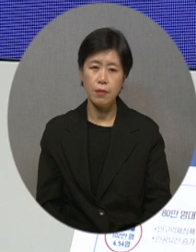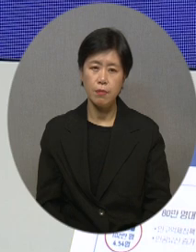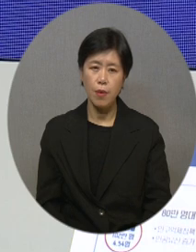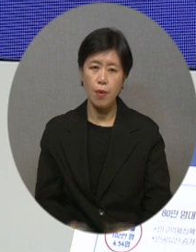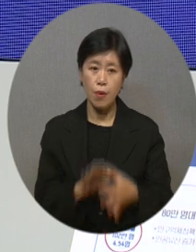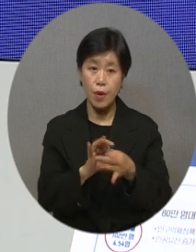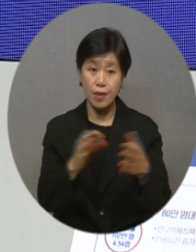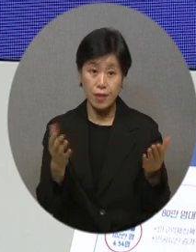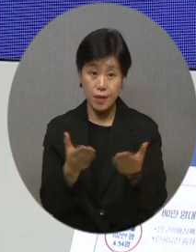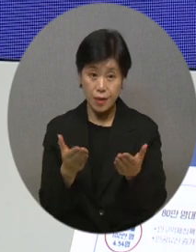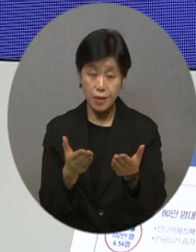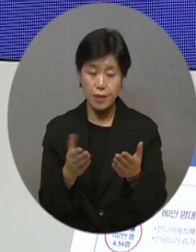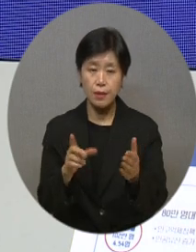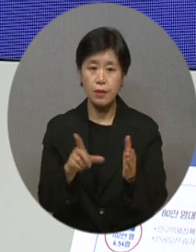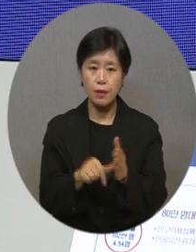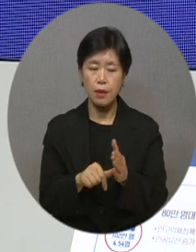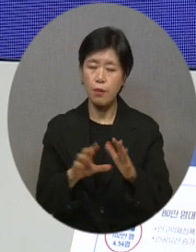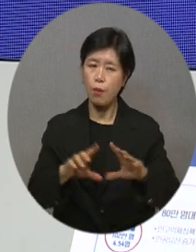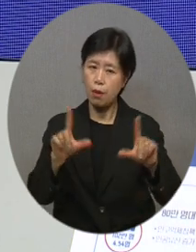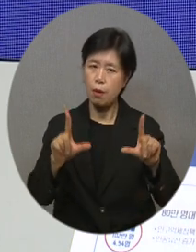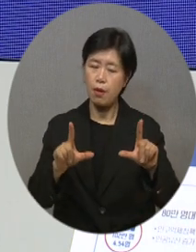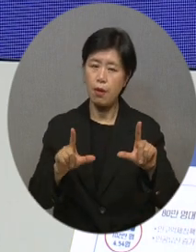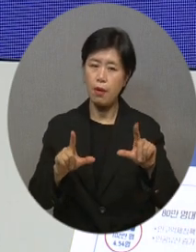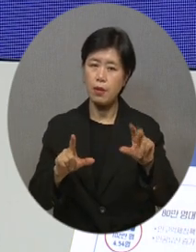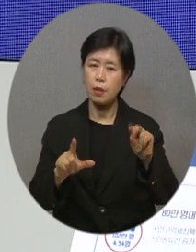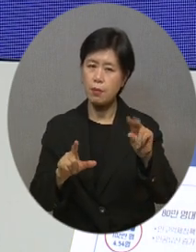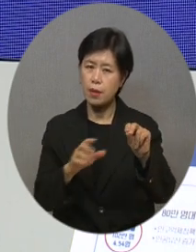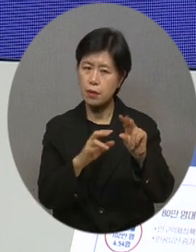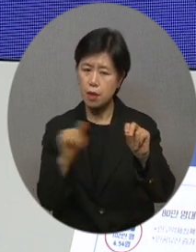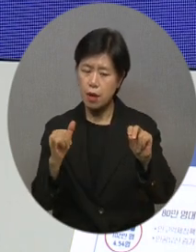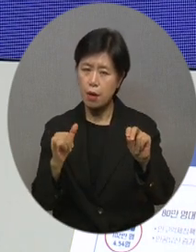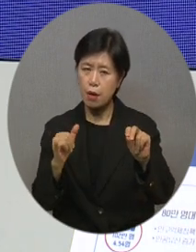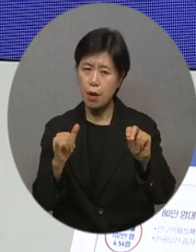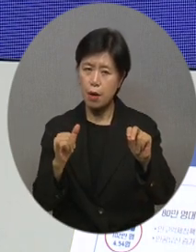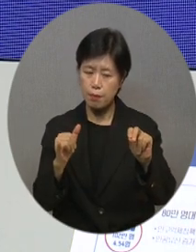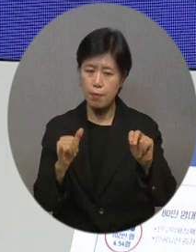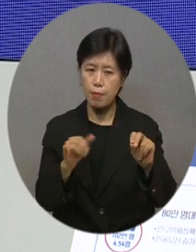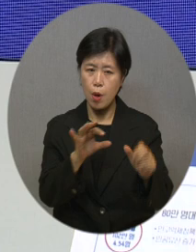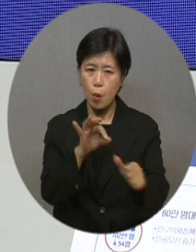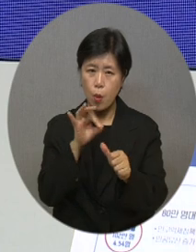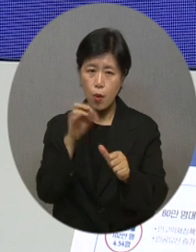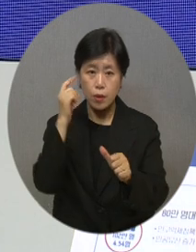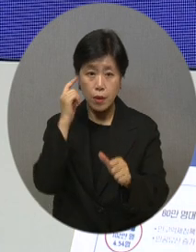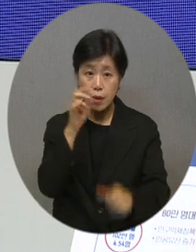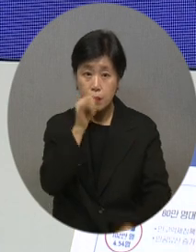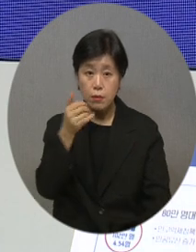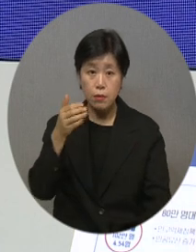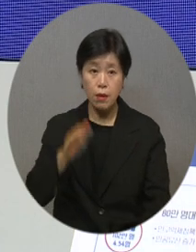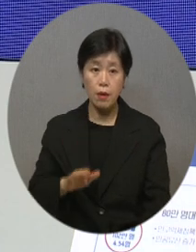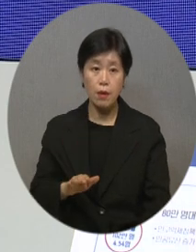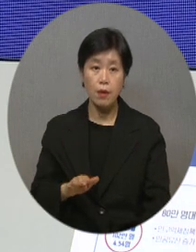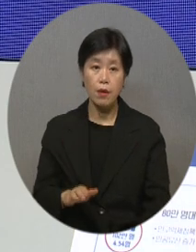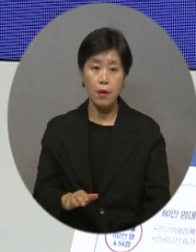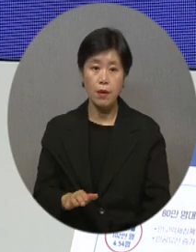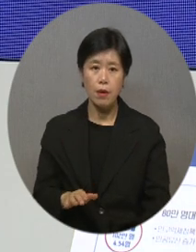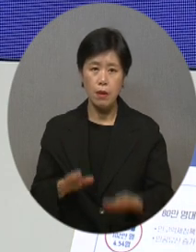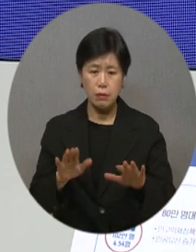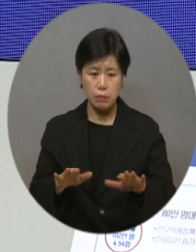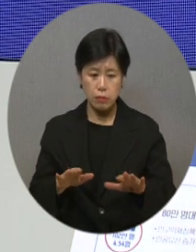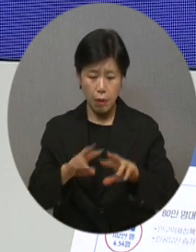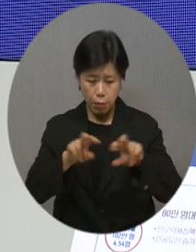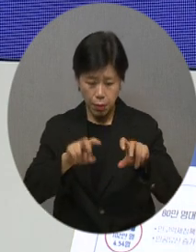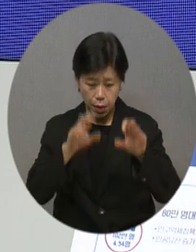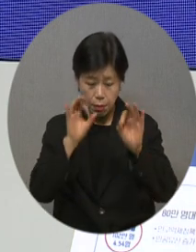2만 명을 목표로 저희가 사업을 하고 있습니다. 그런데 지금 상반기가 해보니까 이게 2,500명밖에 일자리가 안 된